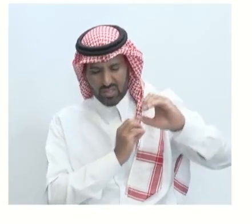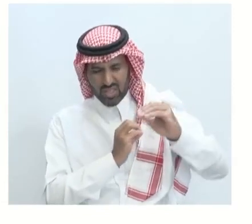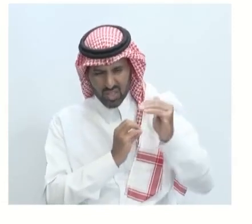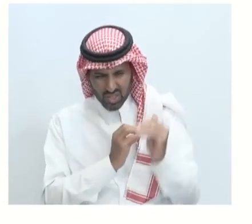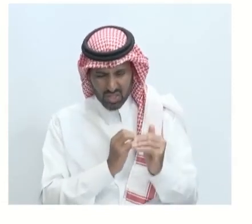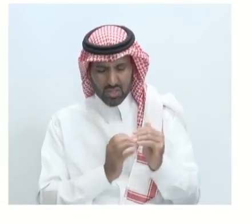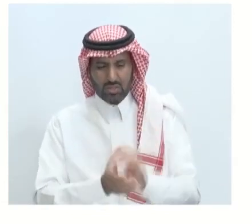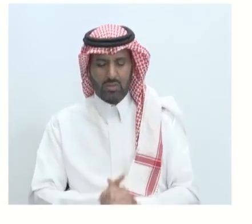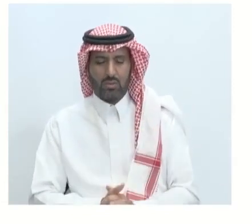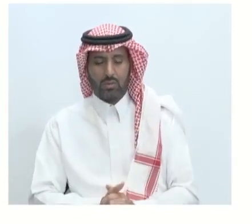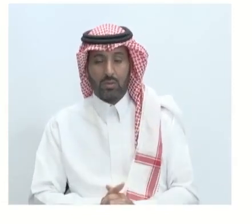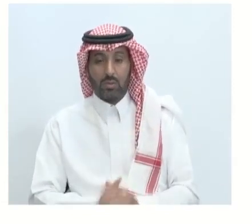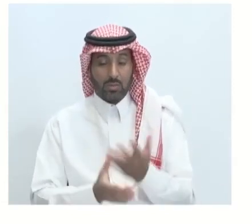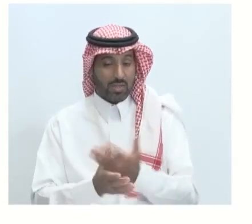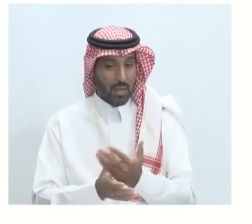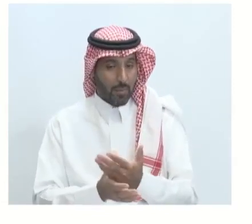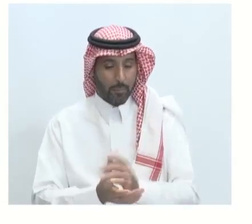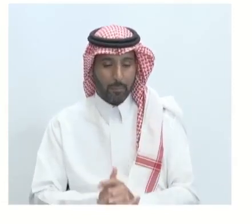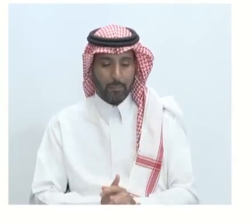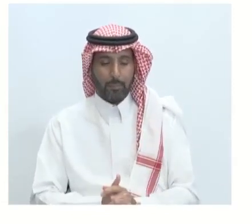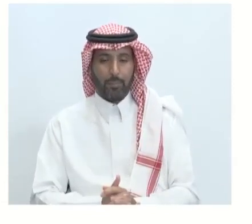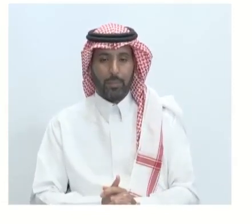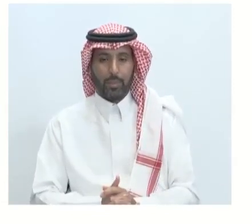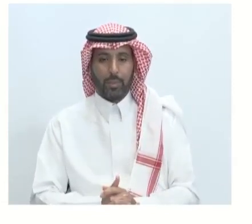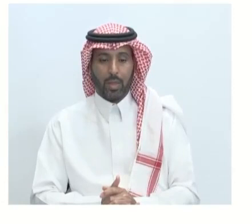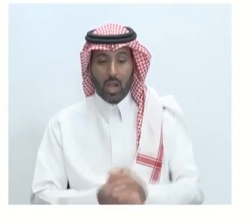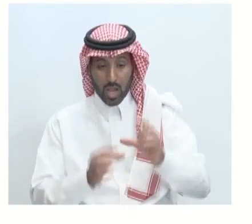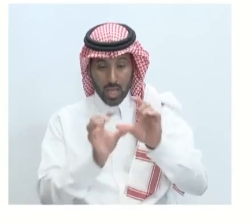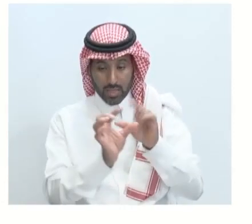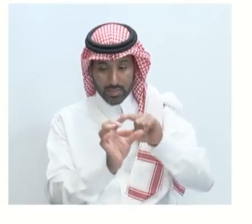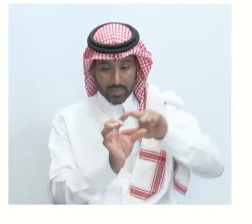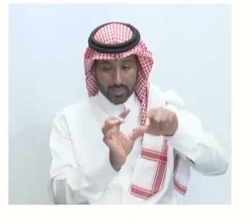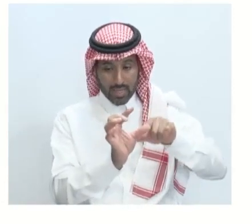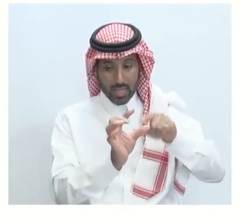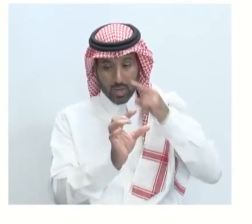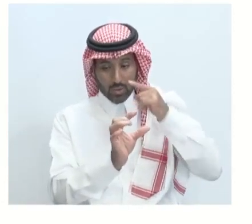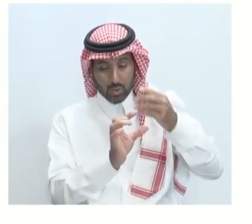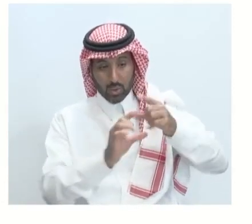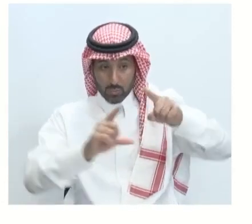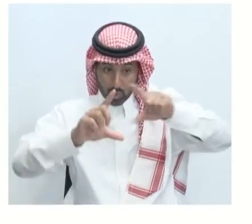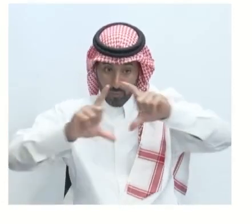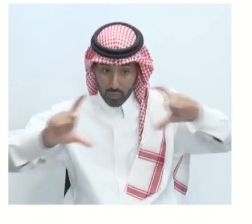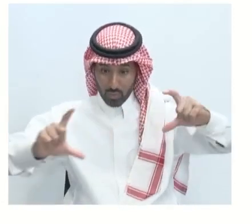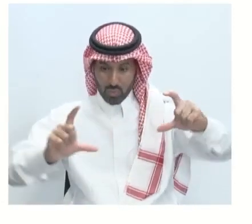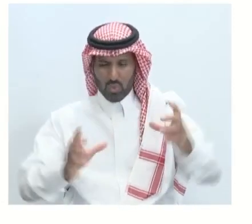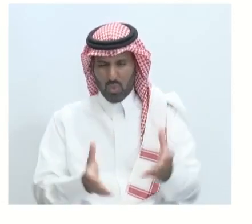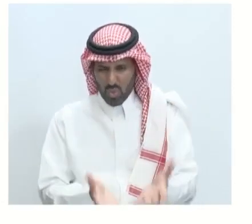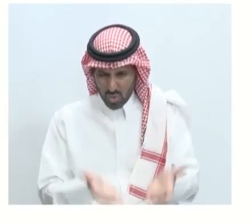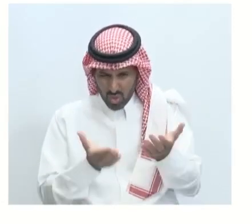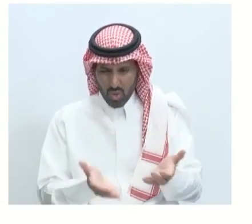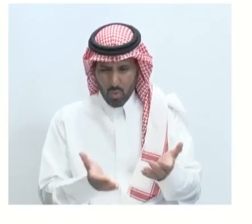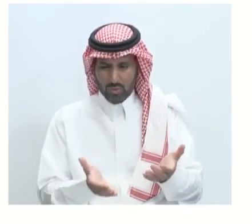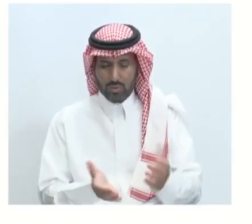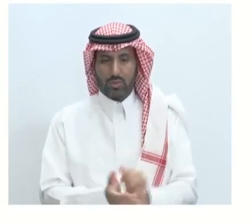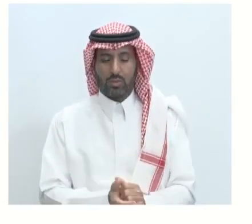لعيوبه التاليه وذكرنا من هذه العيوب ان العدسه ذات القطر الكبير تكون ثقيله الوزن